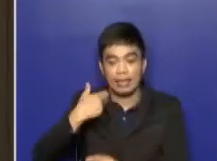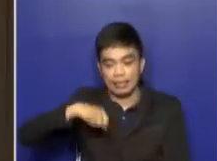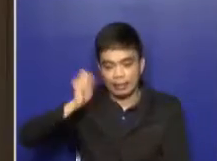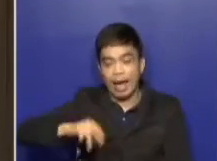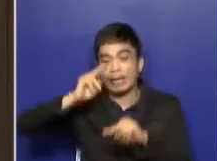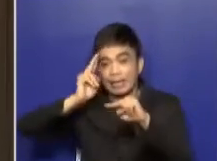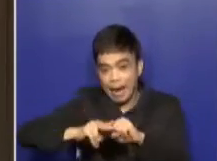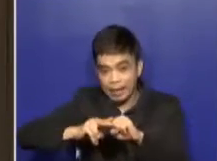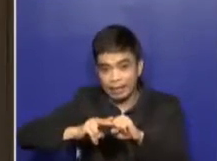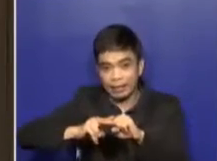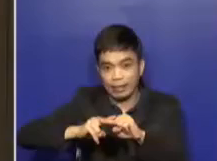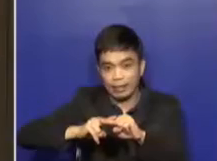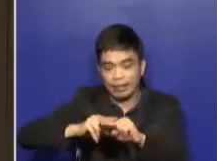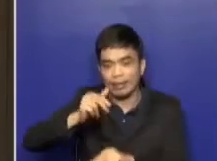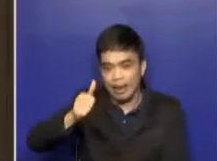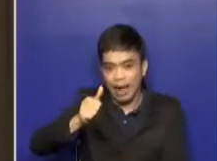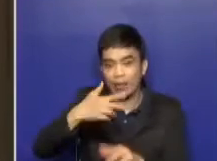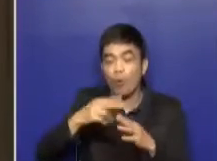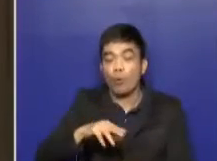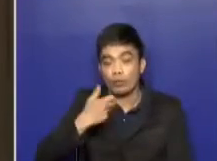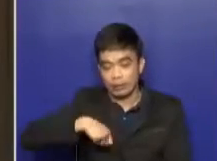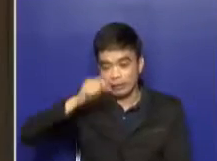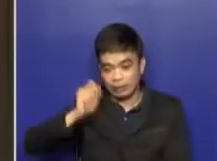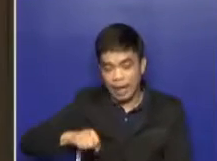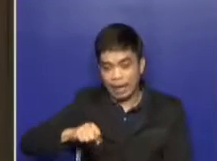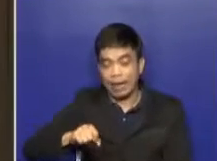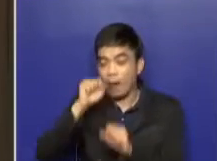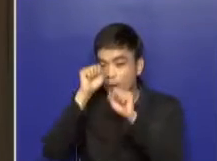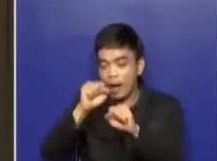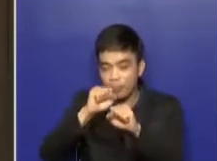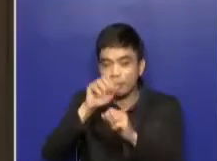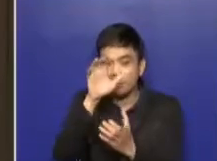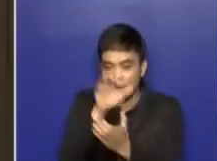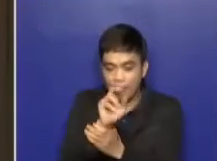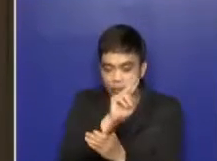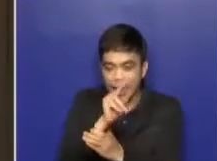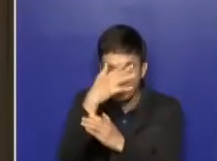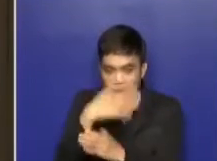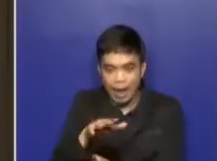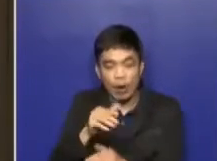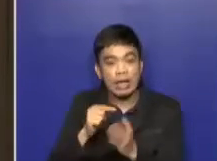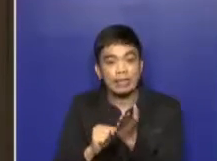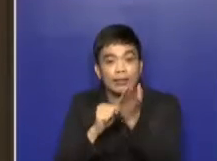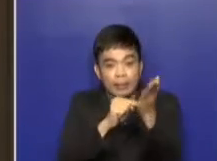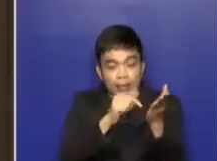และยื่นได้หลังจากพระราชบัญญัตินี้บังคับใช้